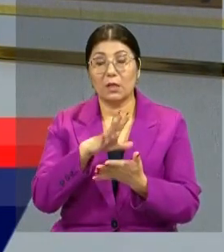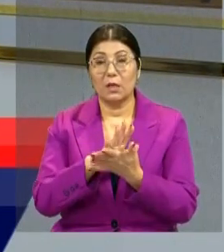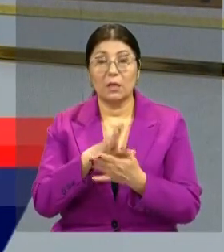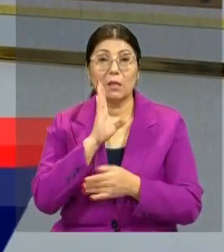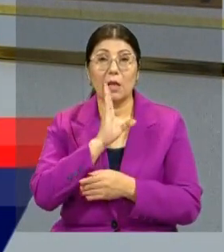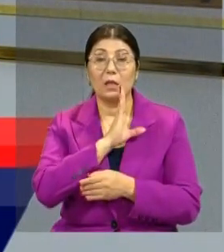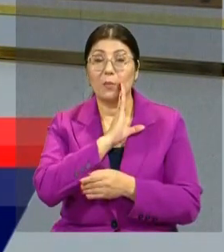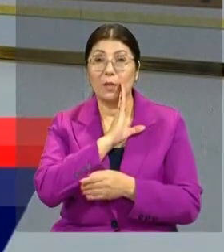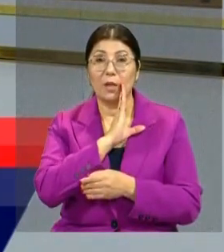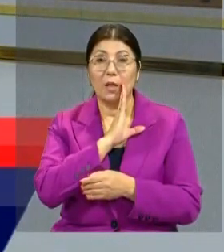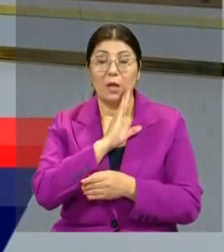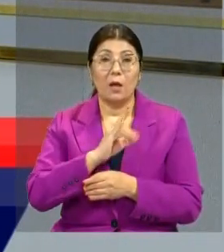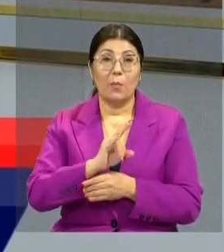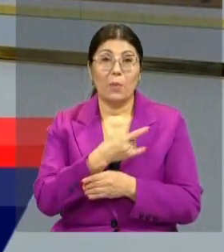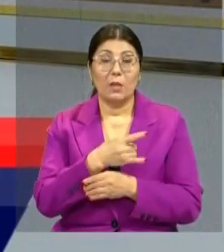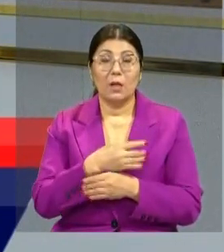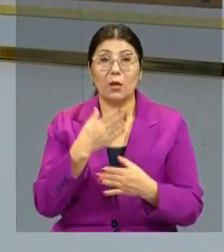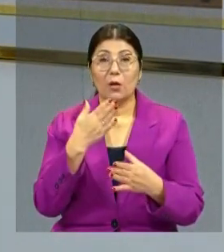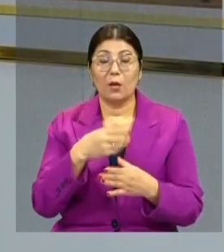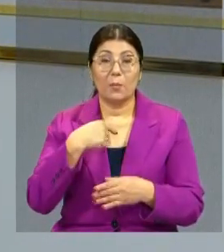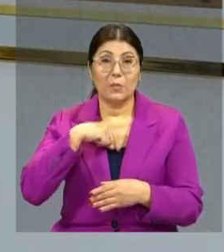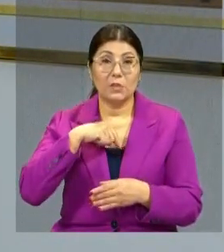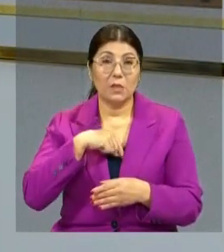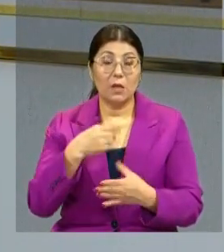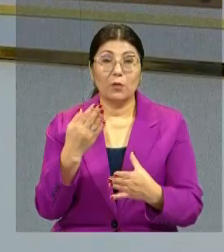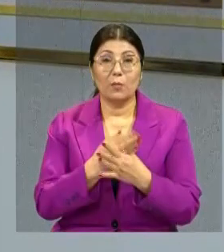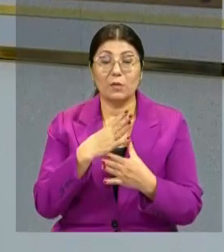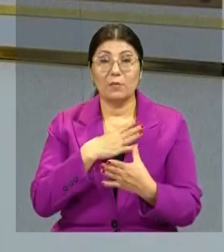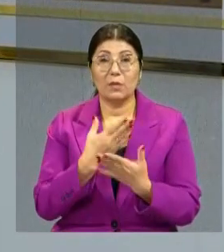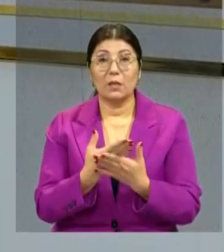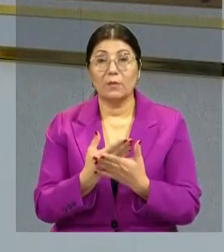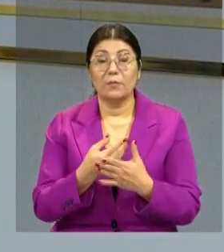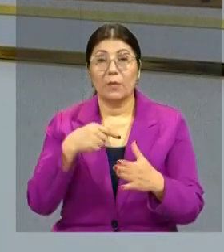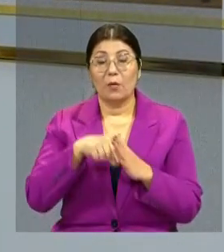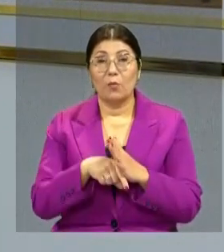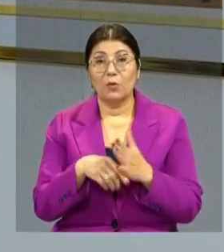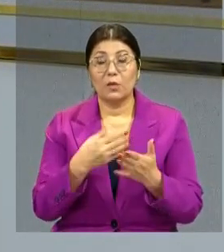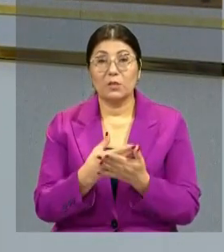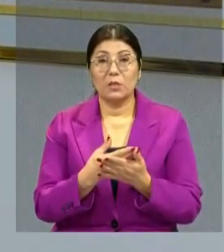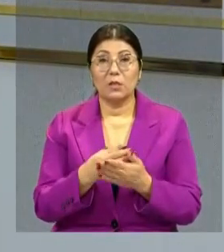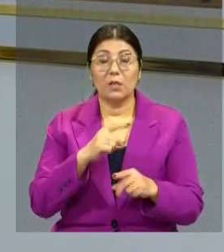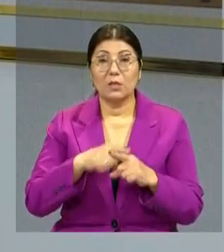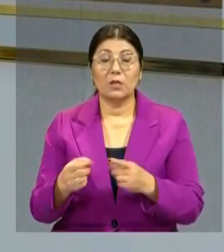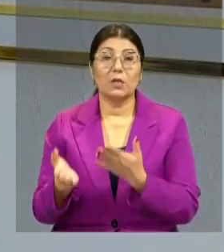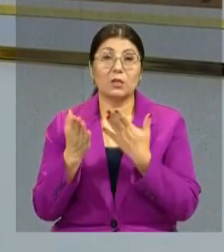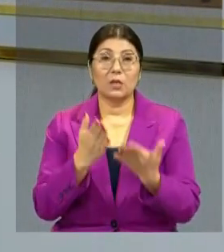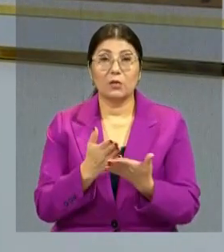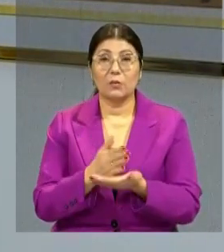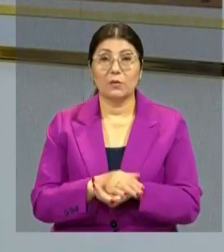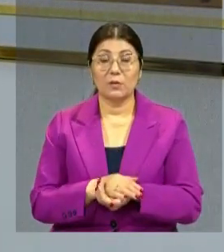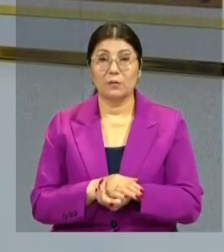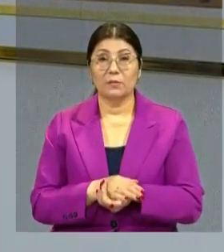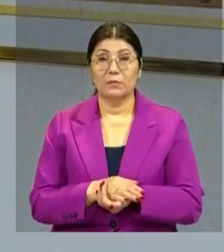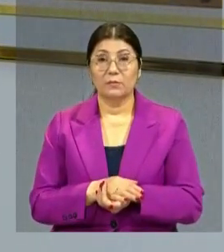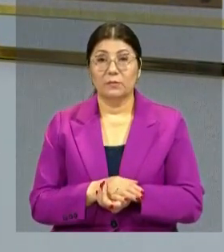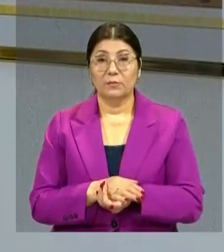мен балаға психологиялық көмек көрсетілді. Оның ішінде және де сырт жедел шақырулардан сырт жаққа